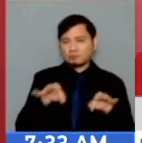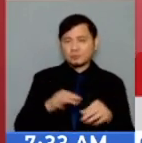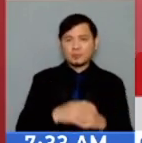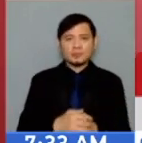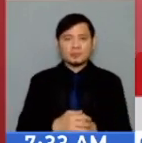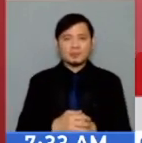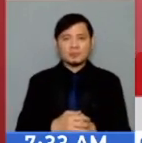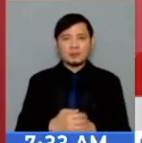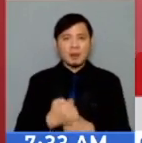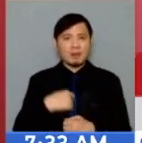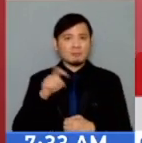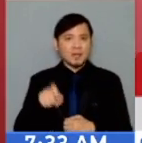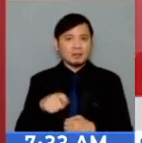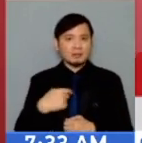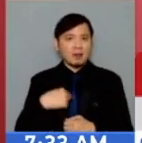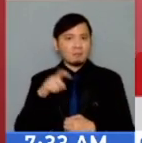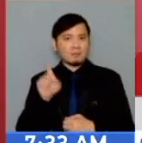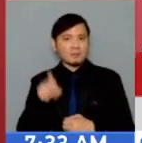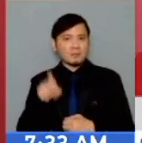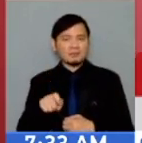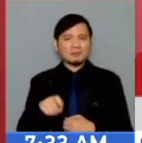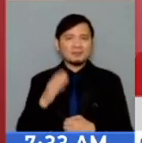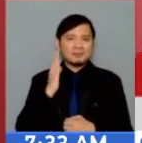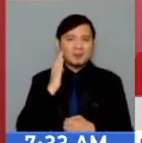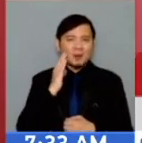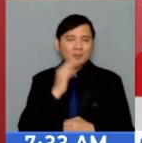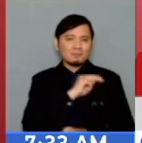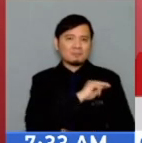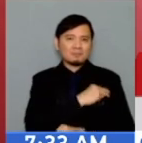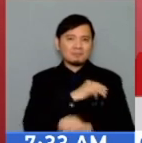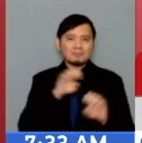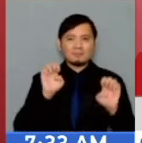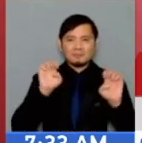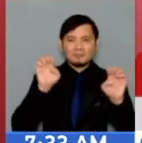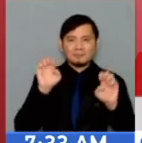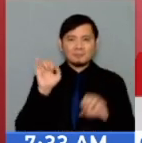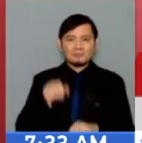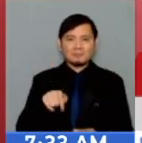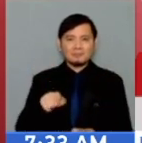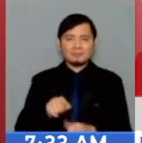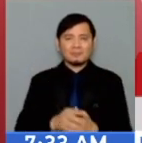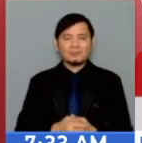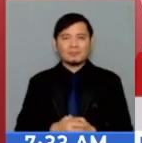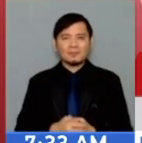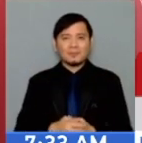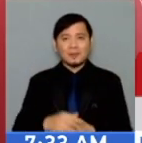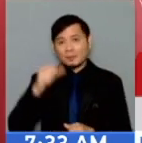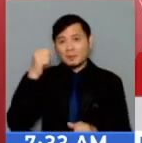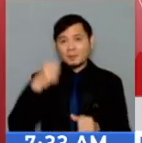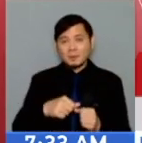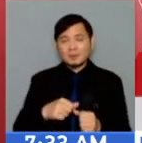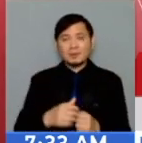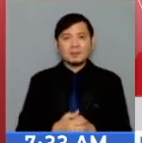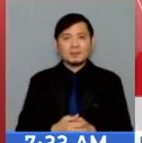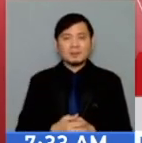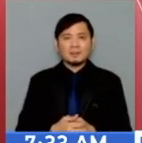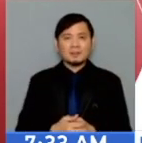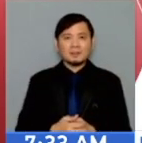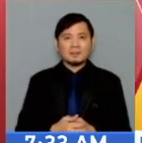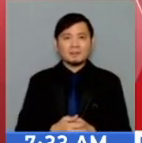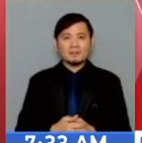I must. Parang muscle exercise daw yun. Uh-oh. And I remember, pag fina-follow up niya ako, ginagawa mo ba yung exercise